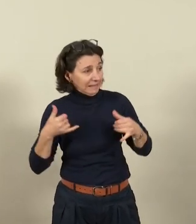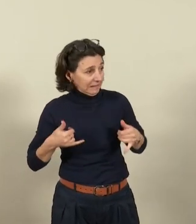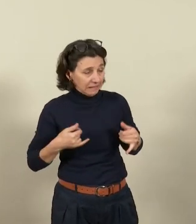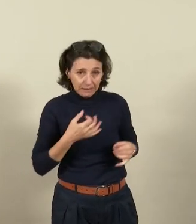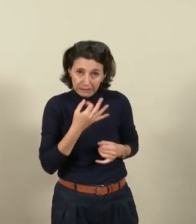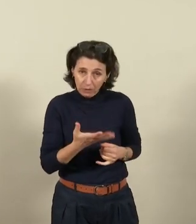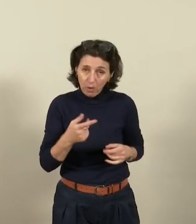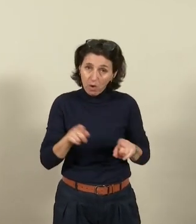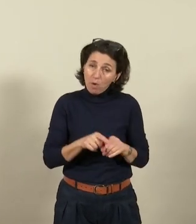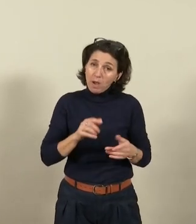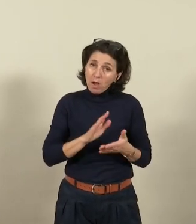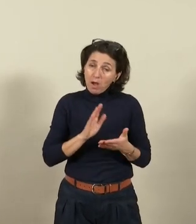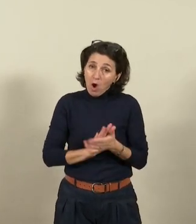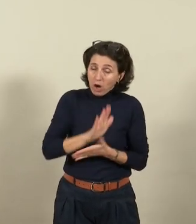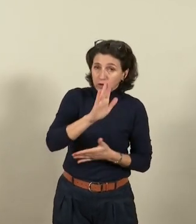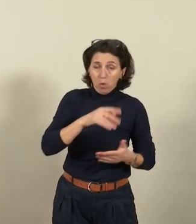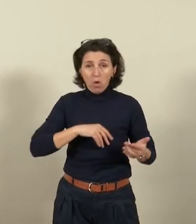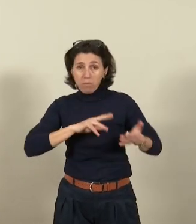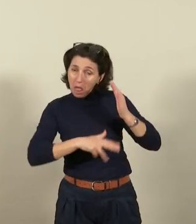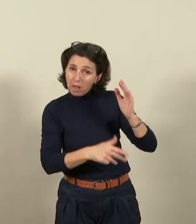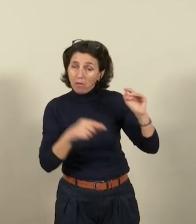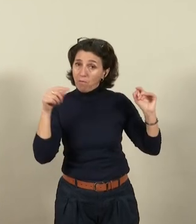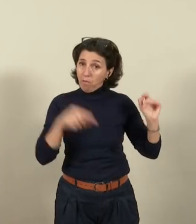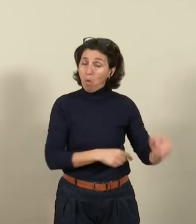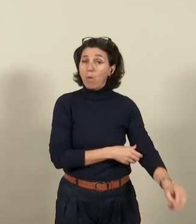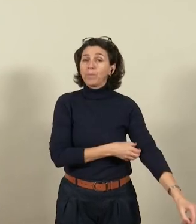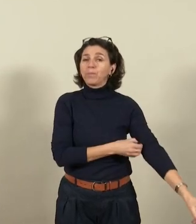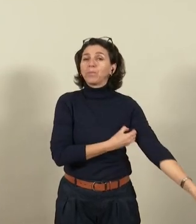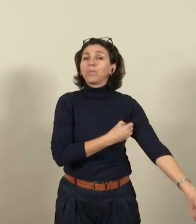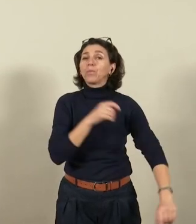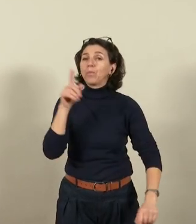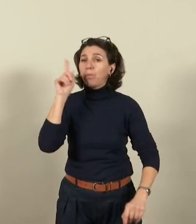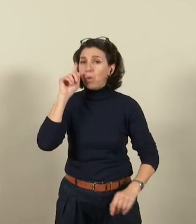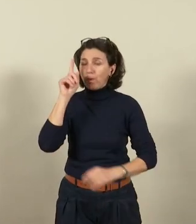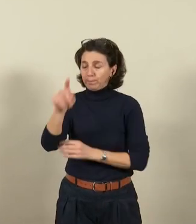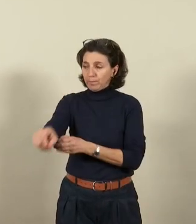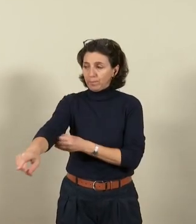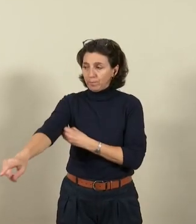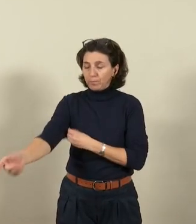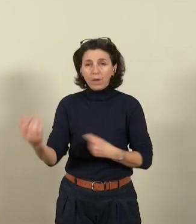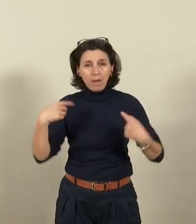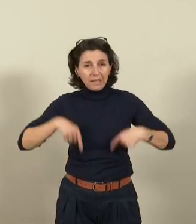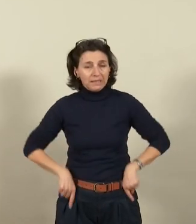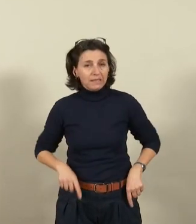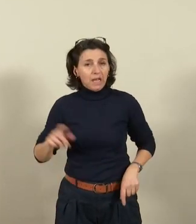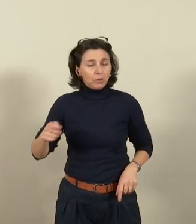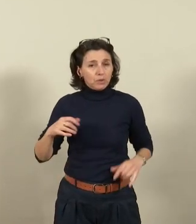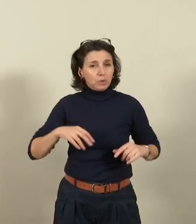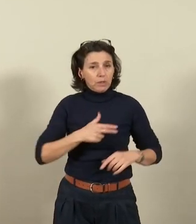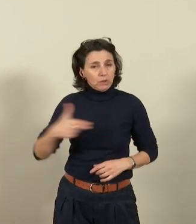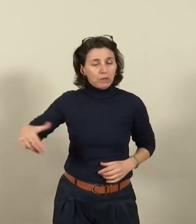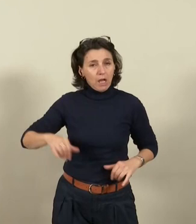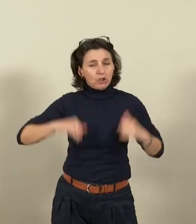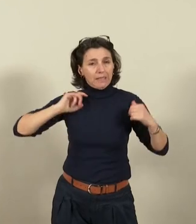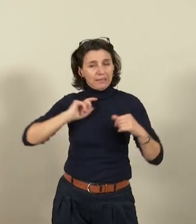pas être pris à la légère parce que selon les derniers rapports du ministère de l'éducation nationale de la jeunesse et des sport